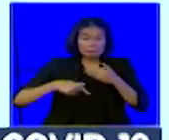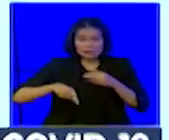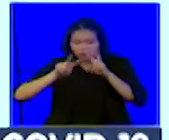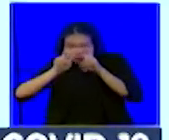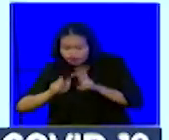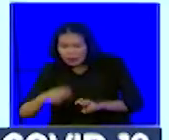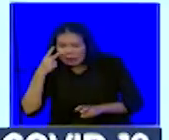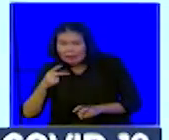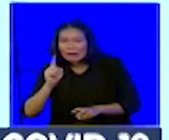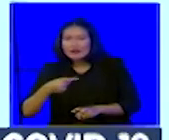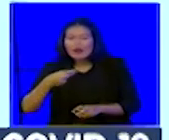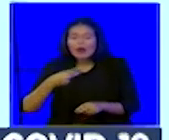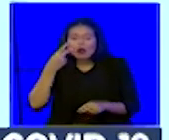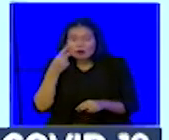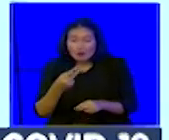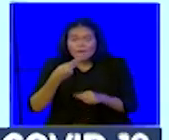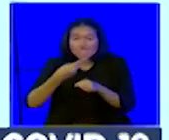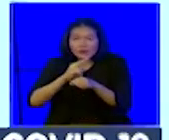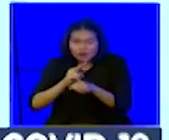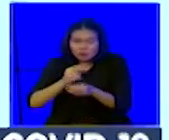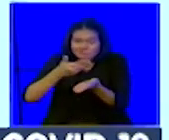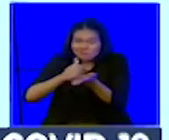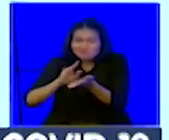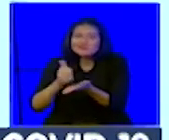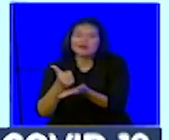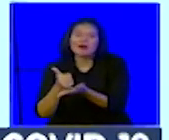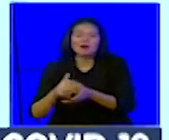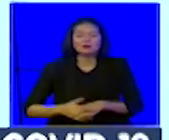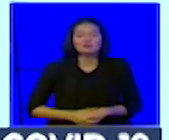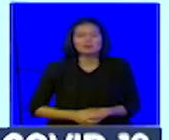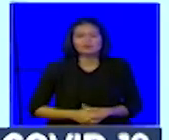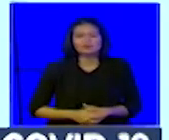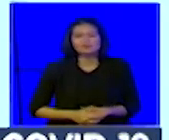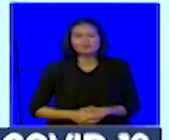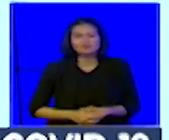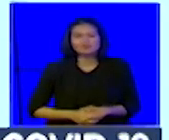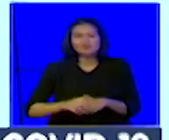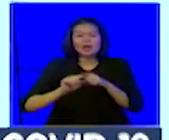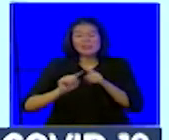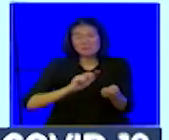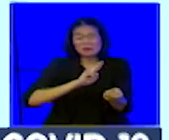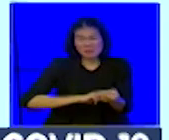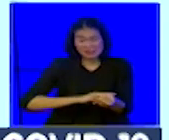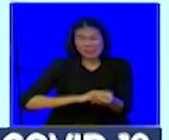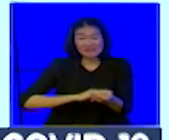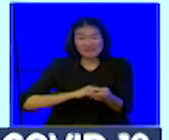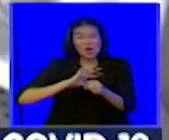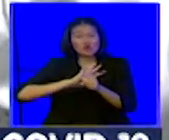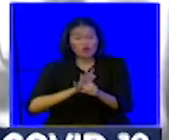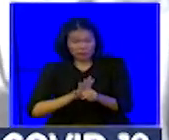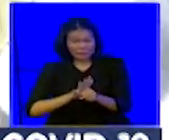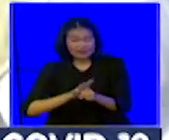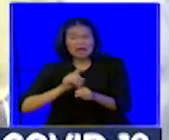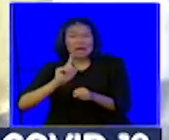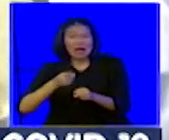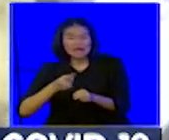virus hingga membuat pasien COVID-19 terhindar dari keparahan. Namun pasien COVID-19 yang memiliki riwayat penyakit liver